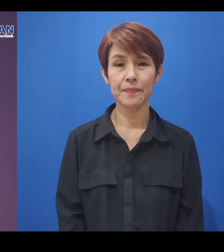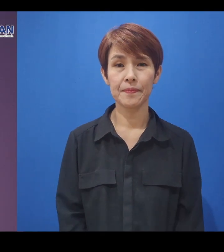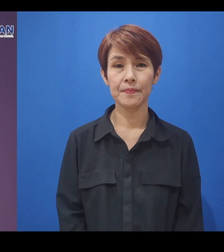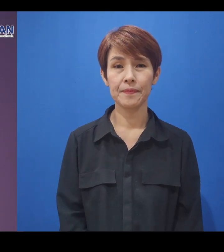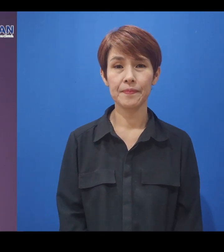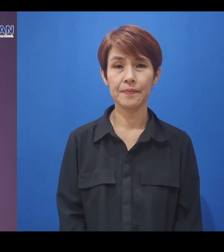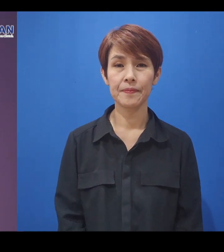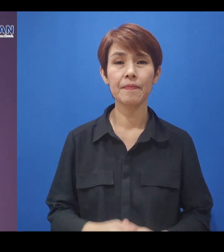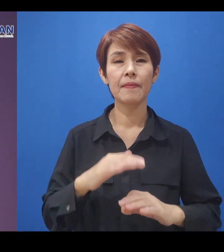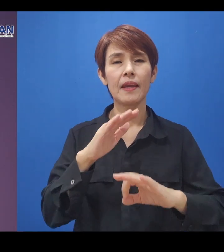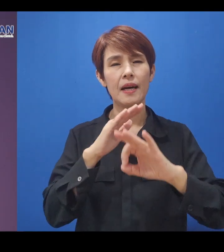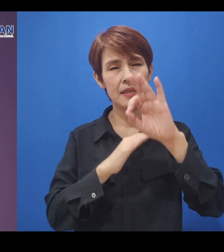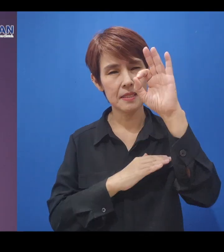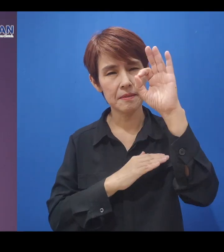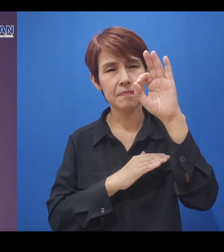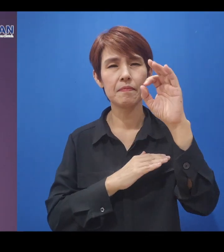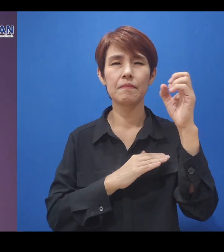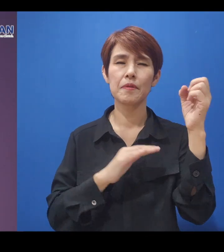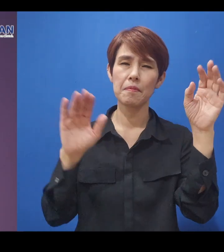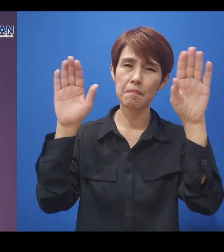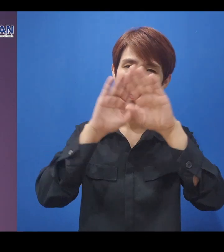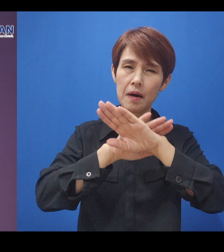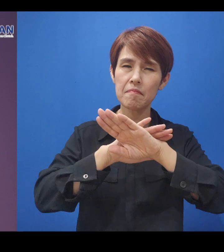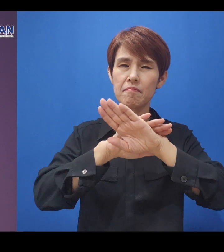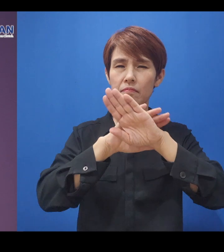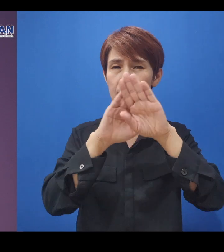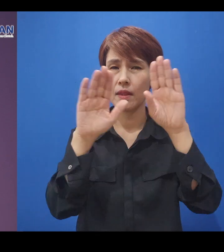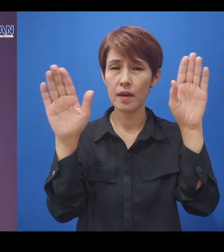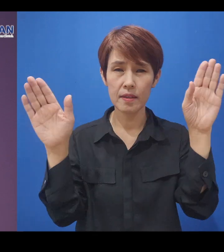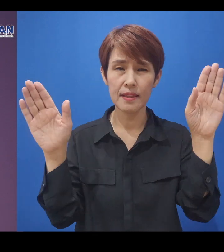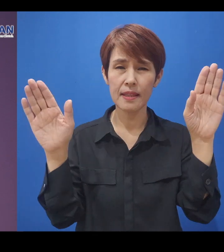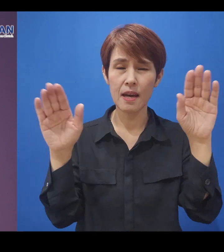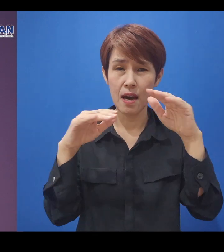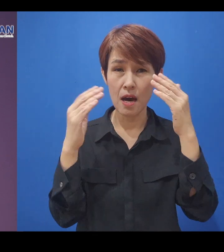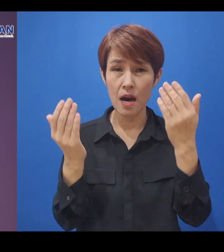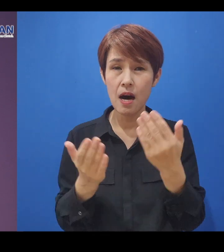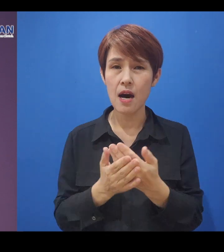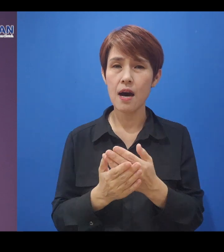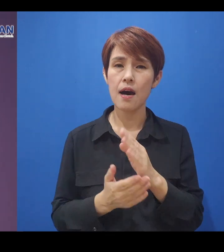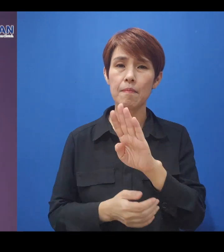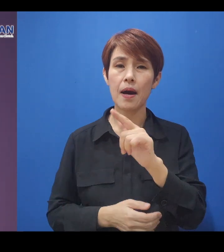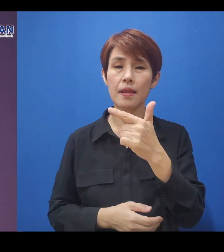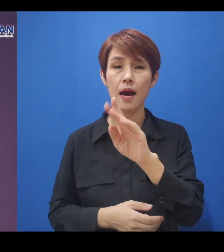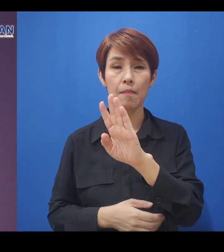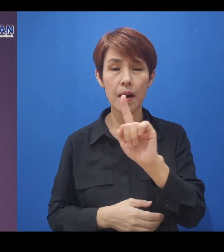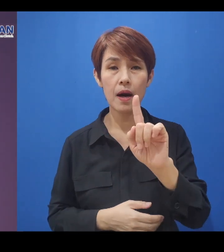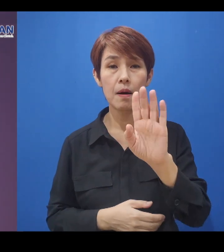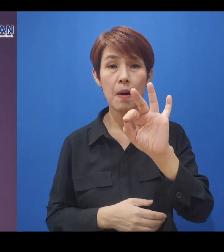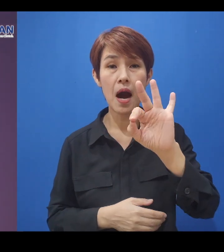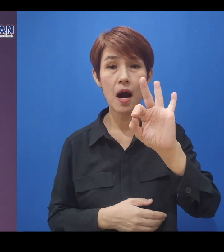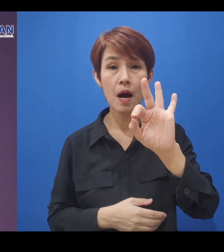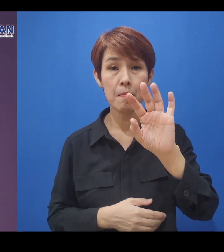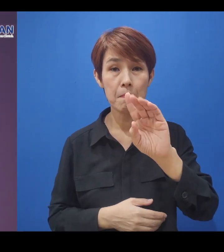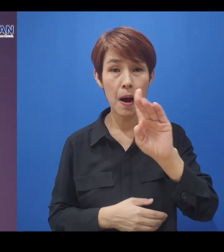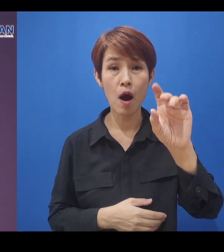아침이고 밤이고 낮이고 바나바와 바울은 하나님을